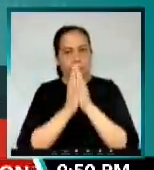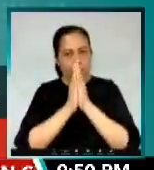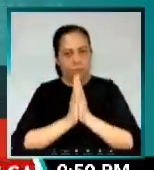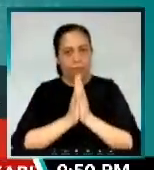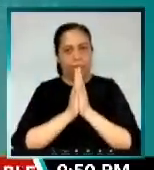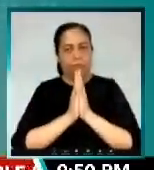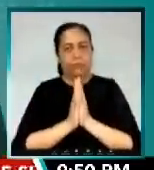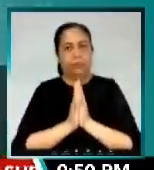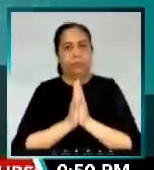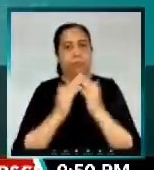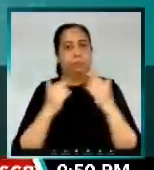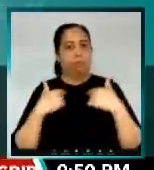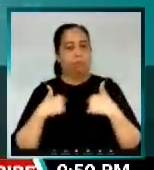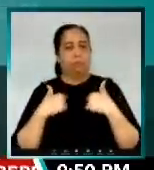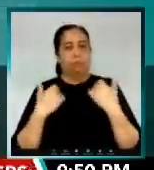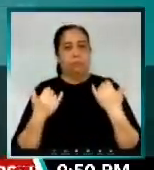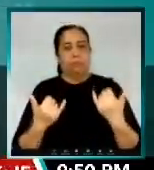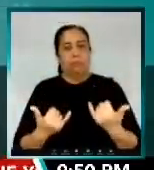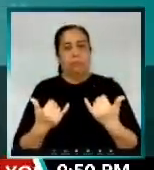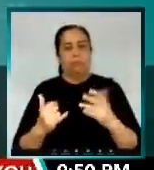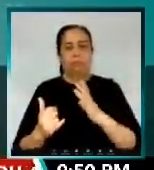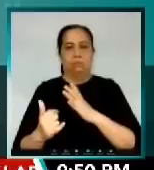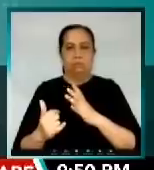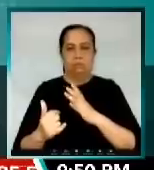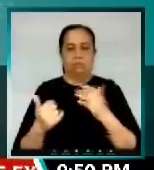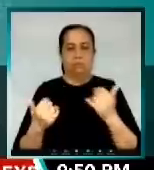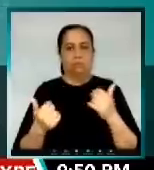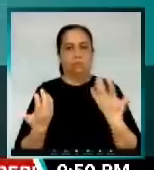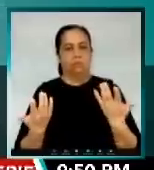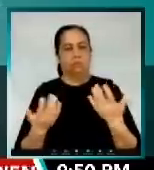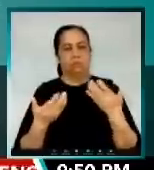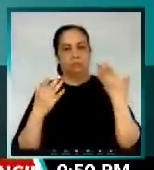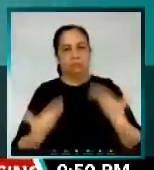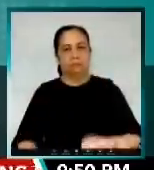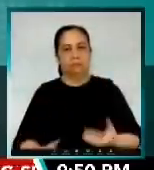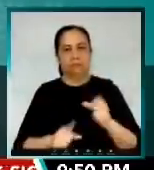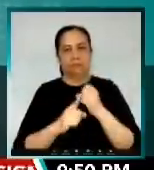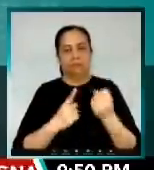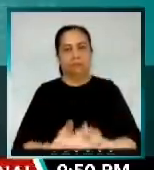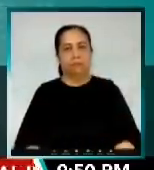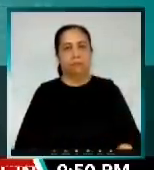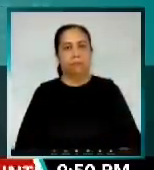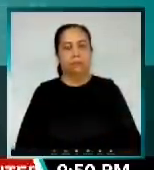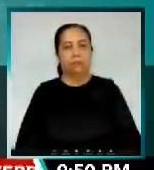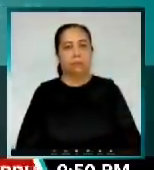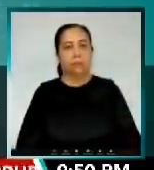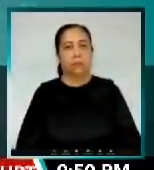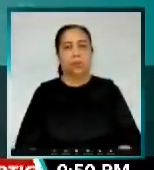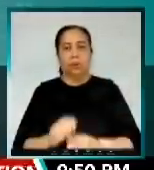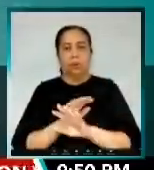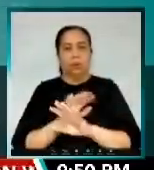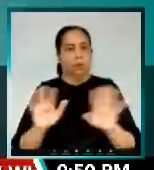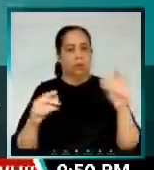ay nasa maayos na kalagayan. Huwag kayong mag-alaala.